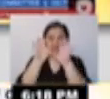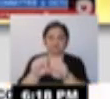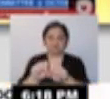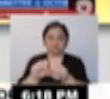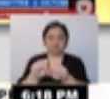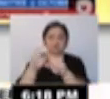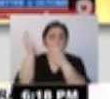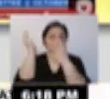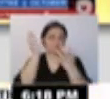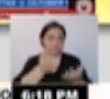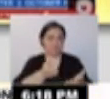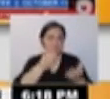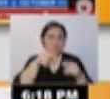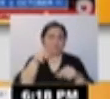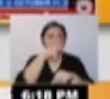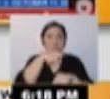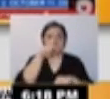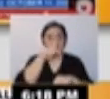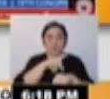sa right. Philippines. Opo.